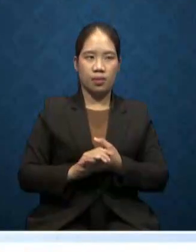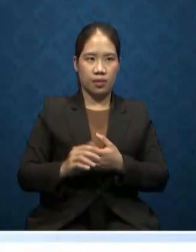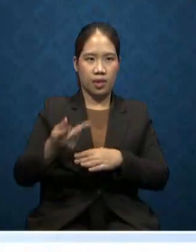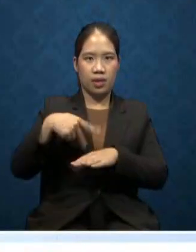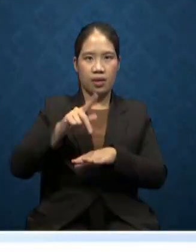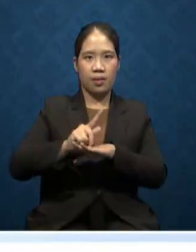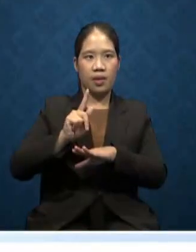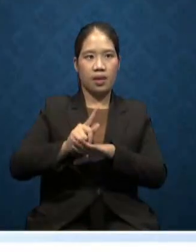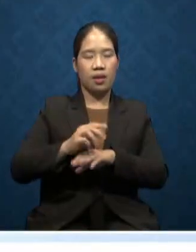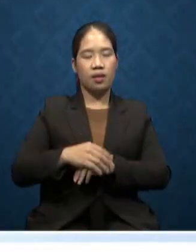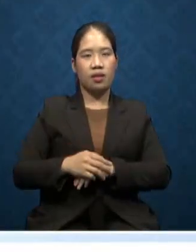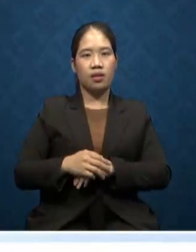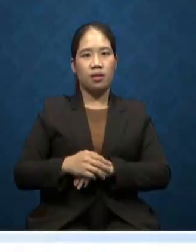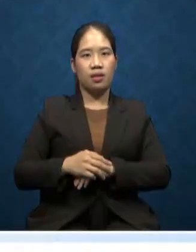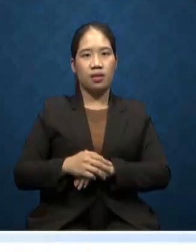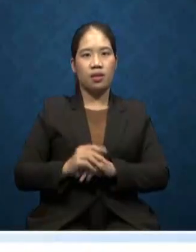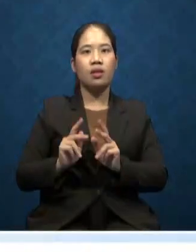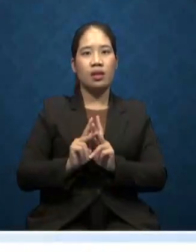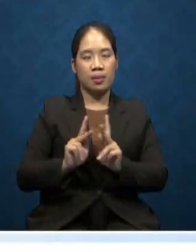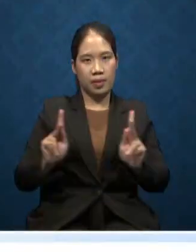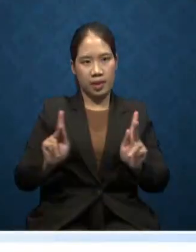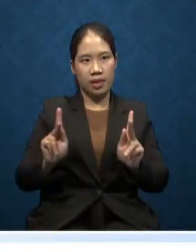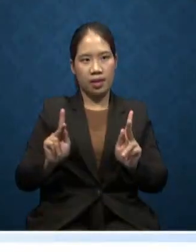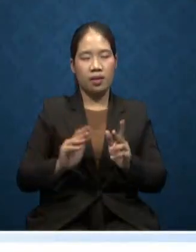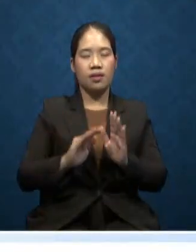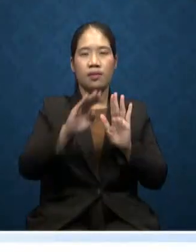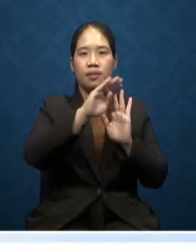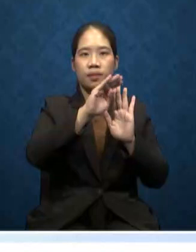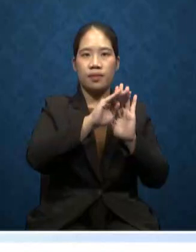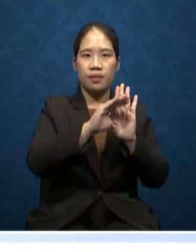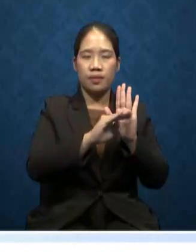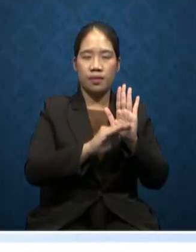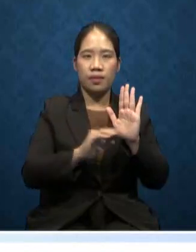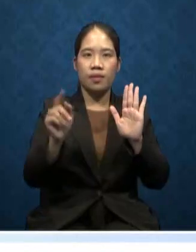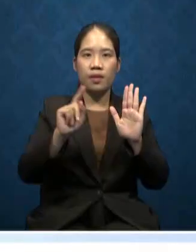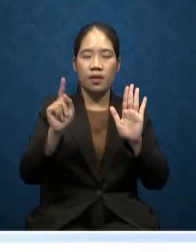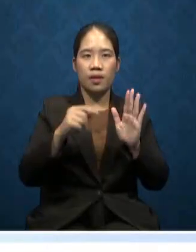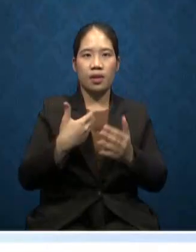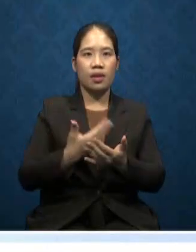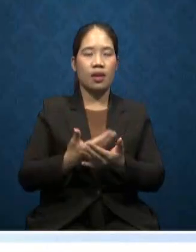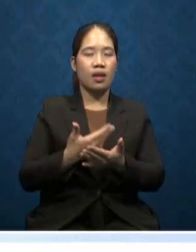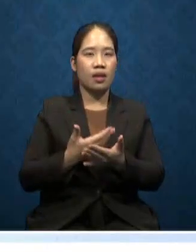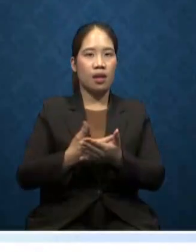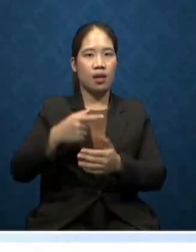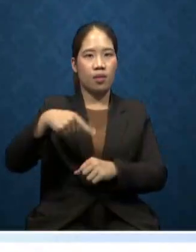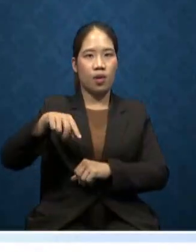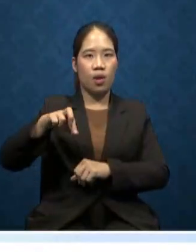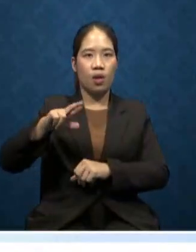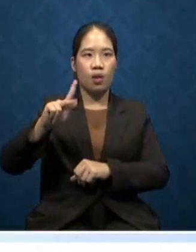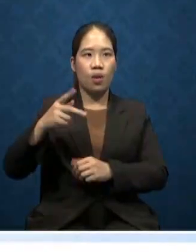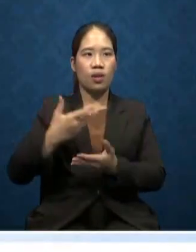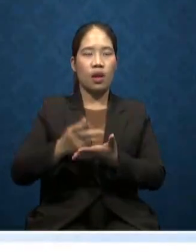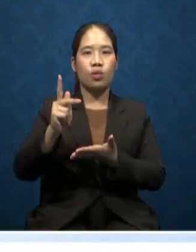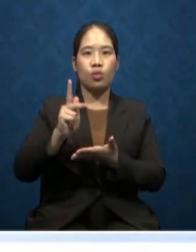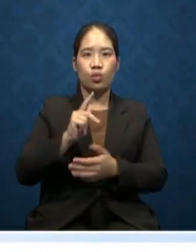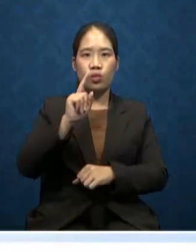ท่านกรรทิการในเมตเงินพอ์อไปเงิกู้ 1 ร้าน